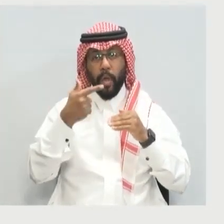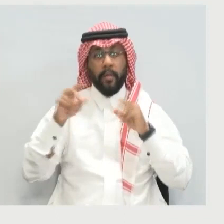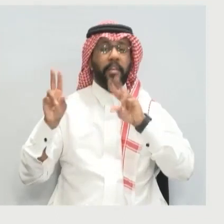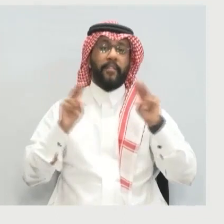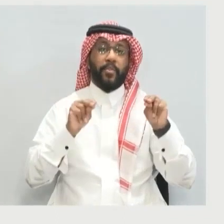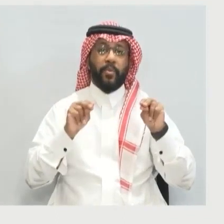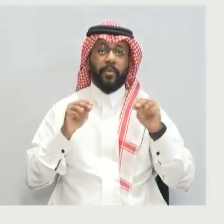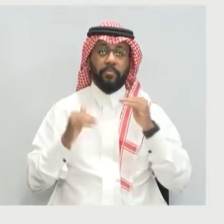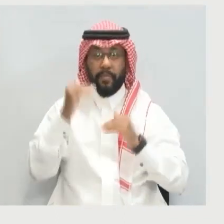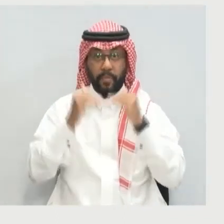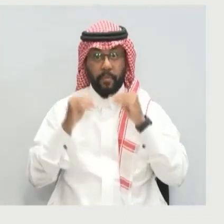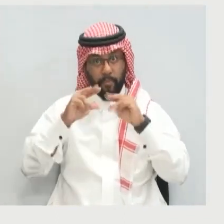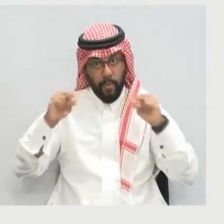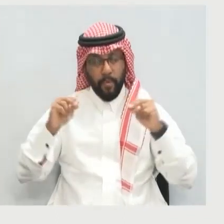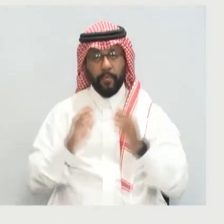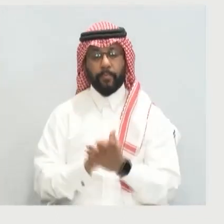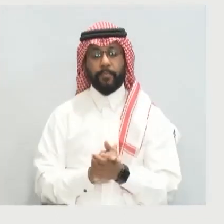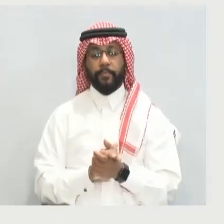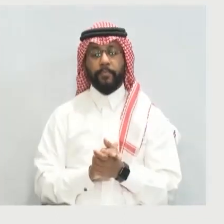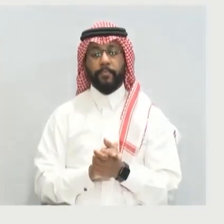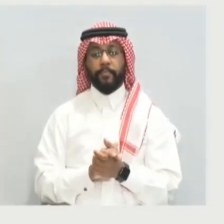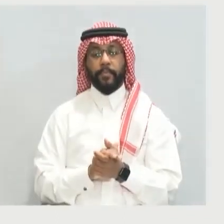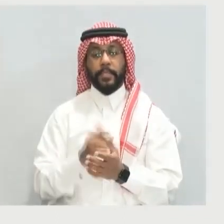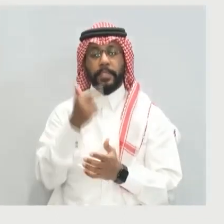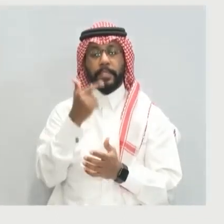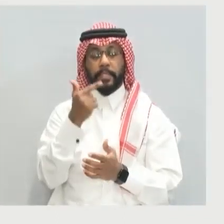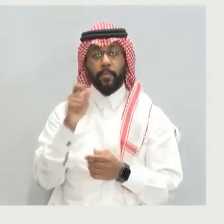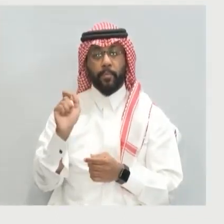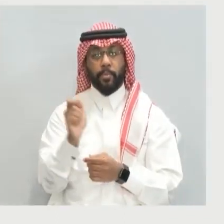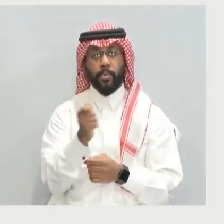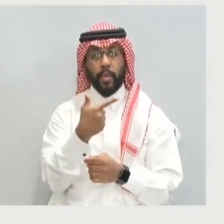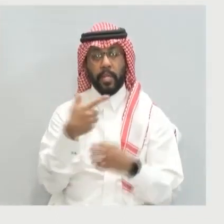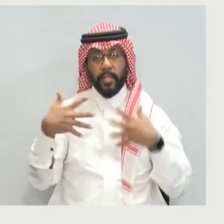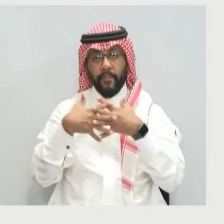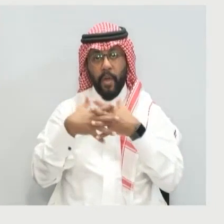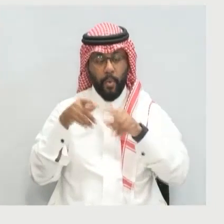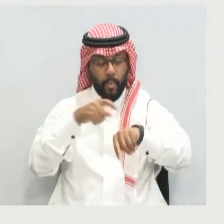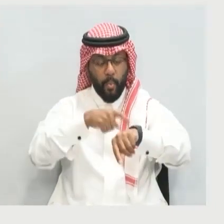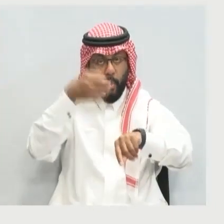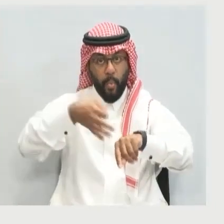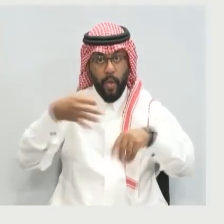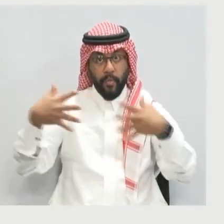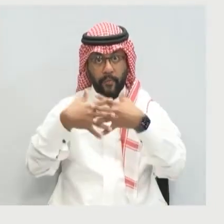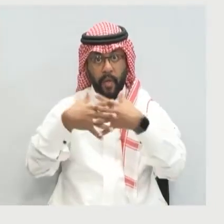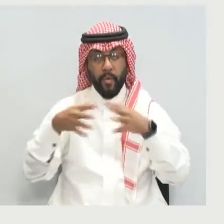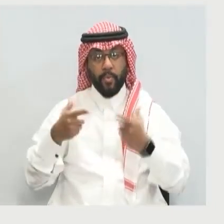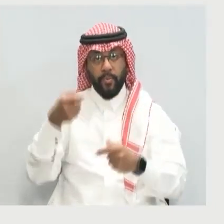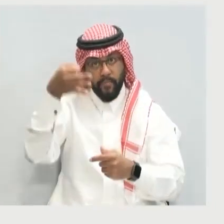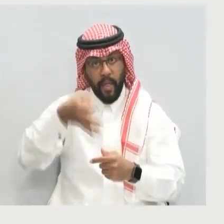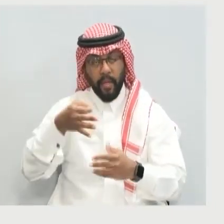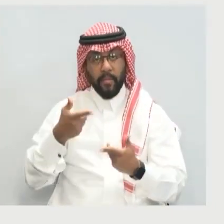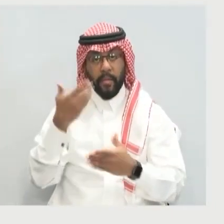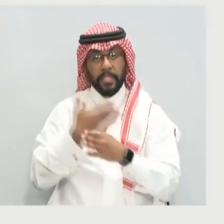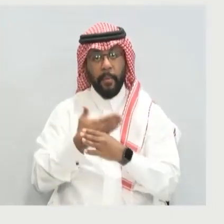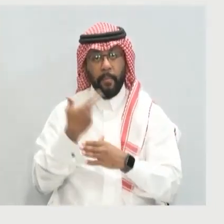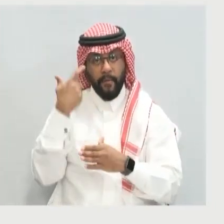نفسها سبعه فسر لماذا يعتمد متوسط سرعه التفاعل على طول الفتره الزمنيه اللازمه لحدوث التفاعل لماذا